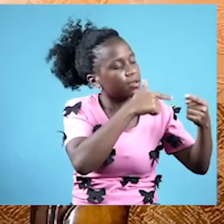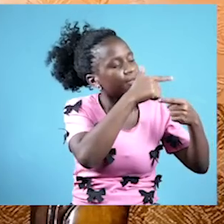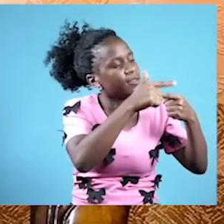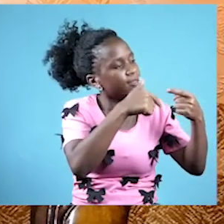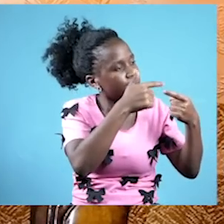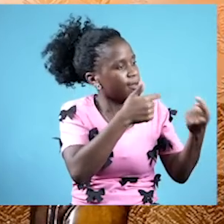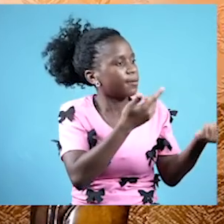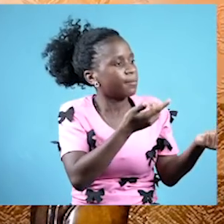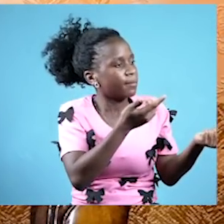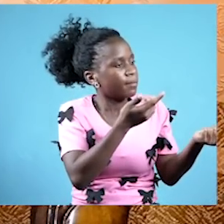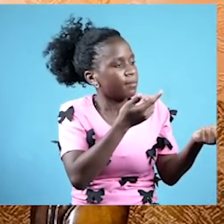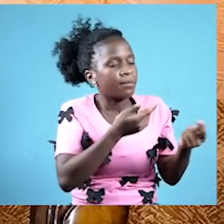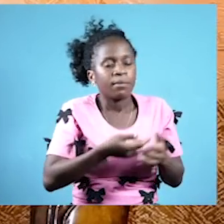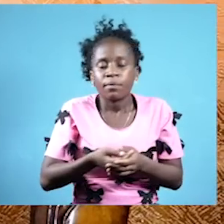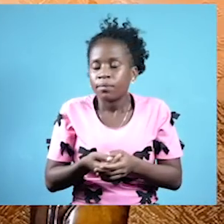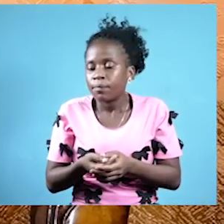akijaanza uzalishaji kabisa